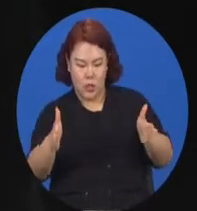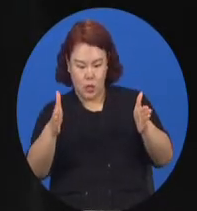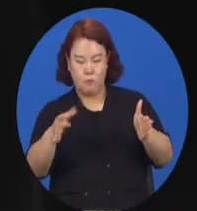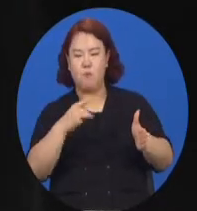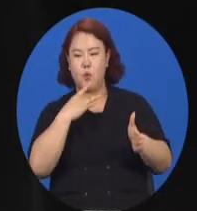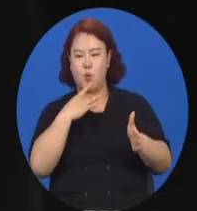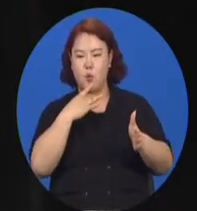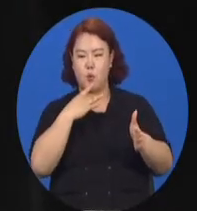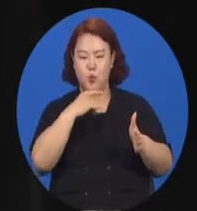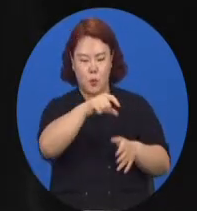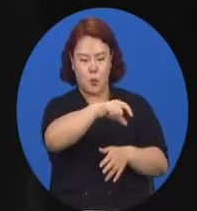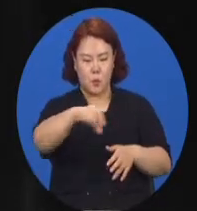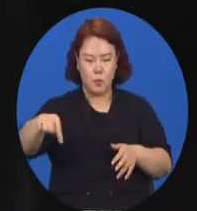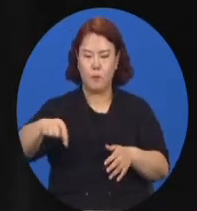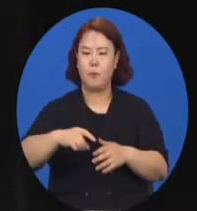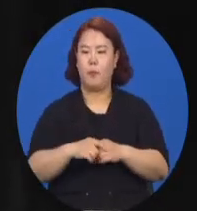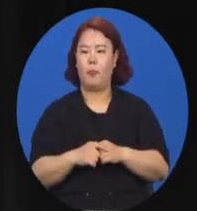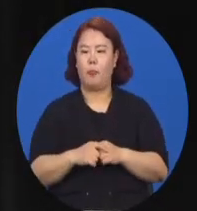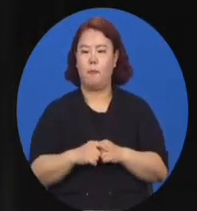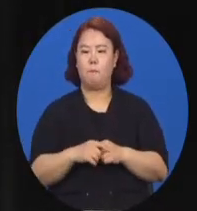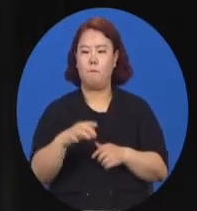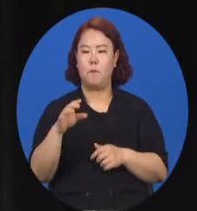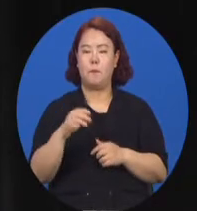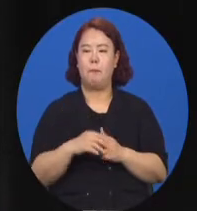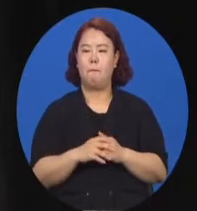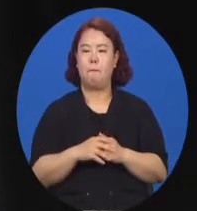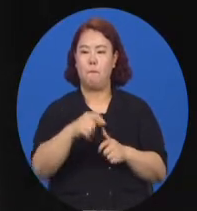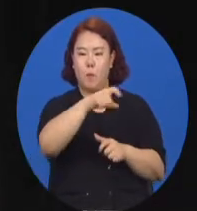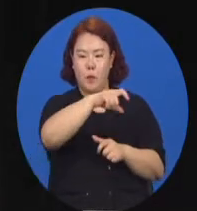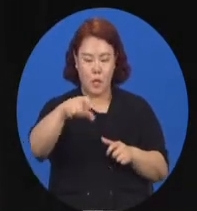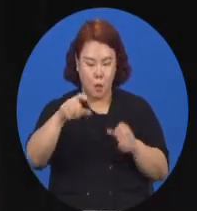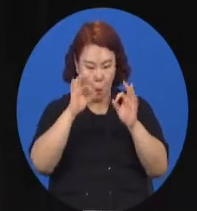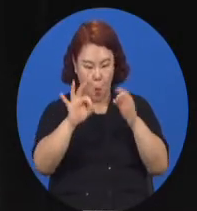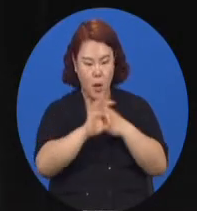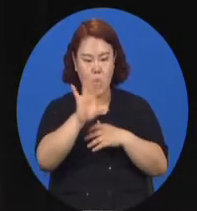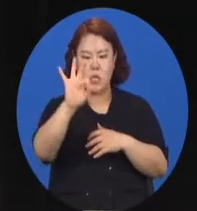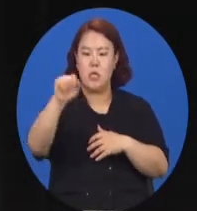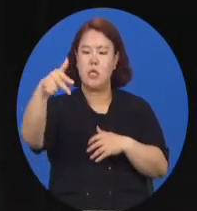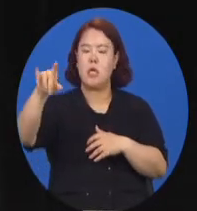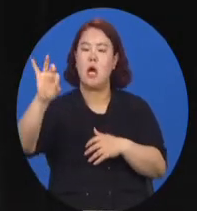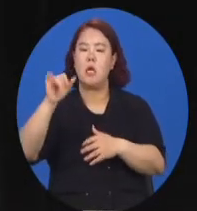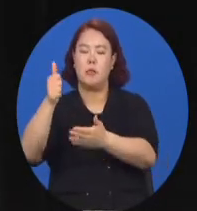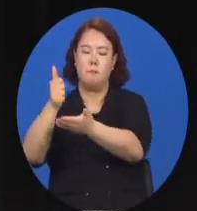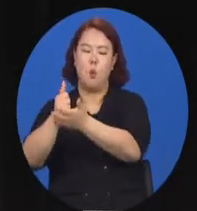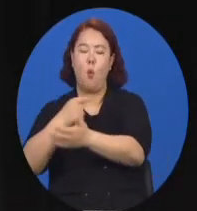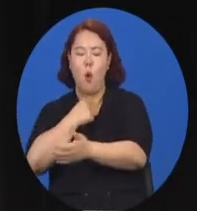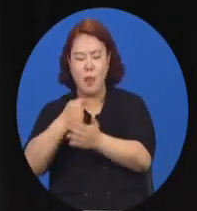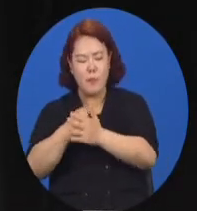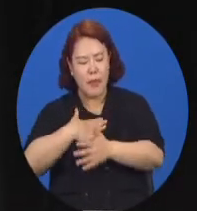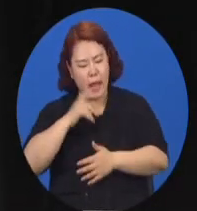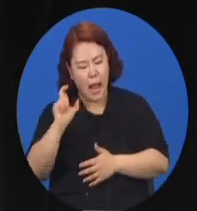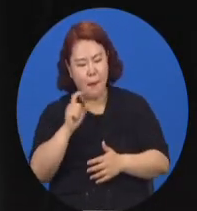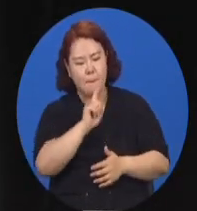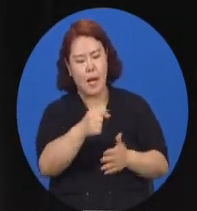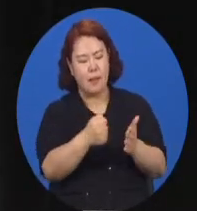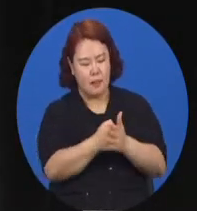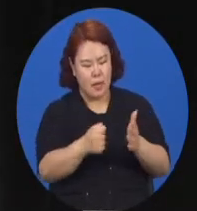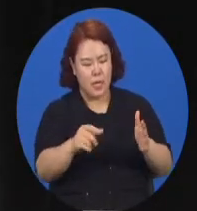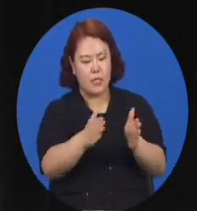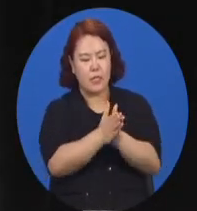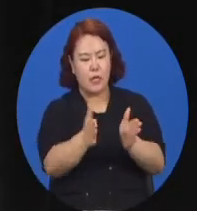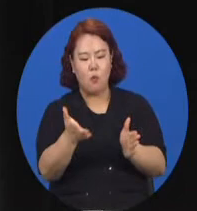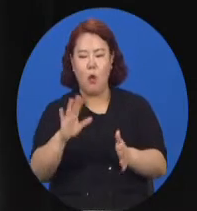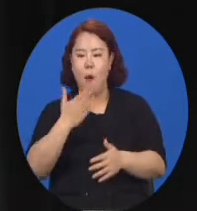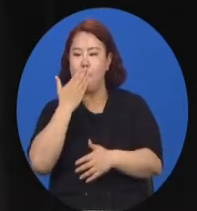것도 그 이장님 얘기에 따라서 제가 강력히 주장해서 했는데요. 우선 할 수 있는 것도 지금 안 하고